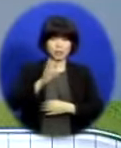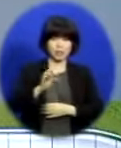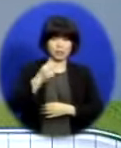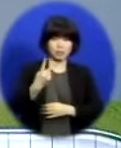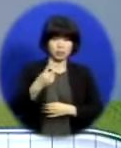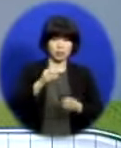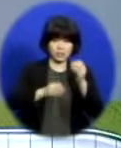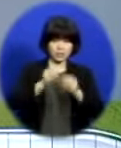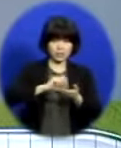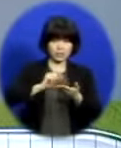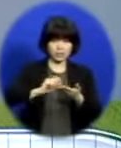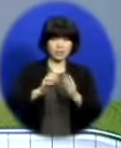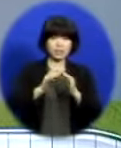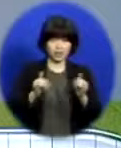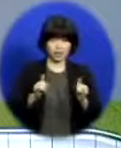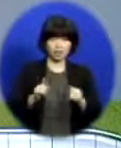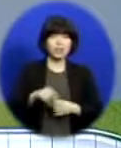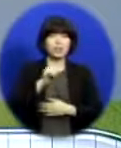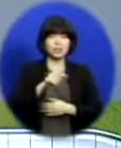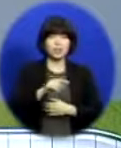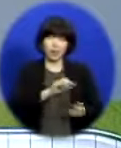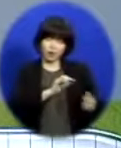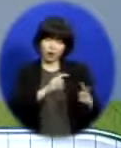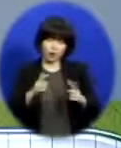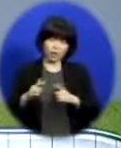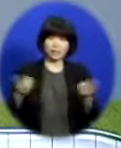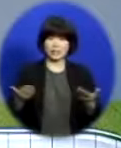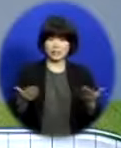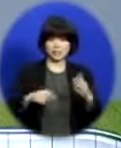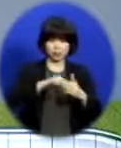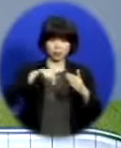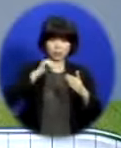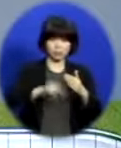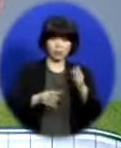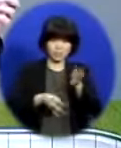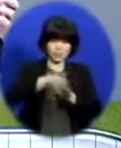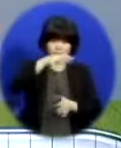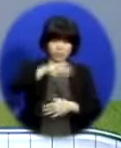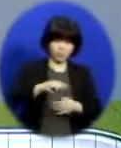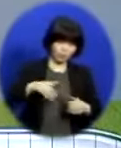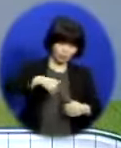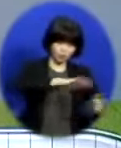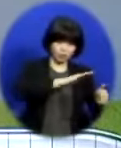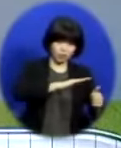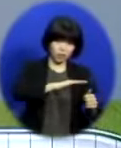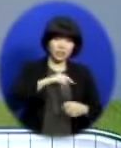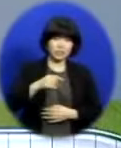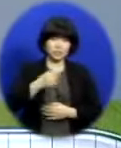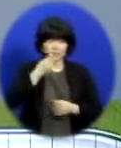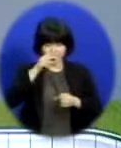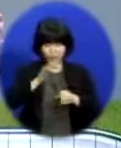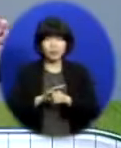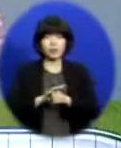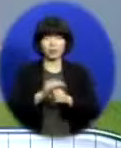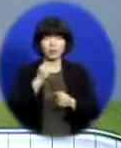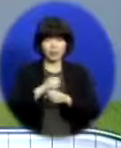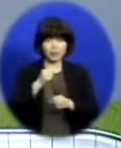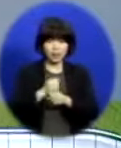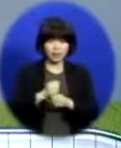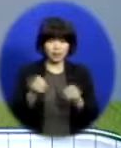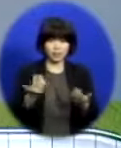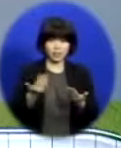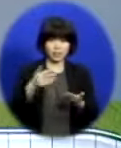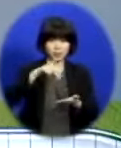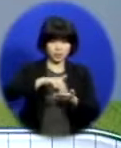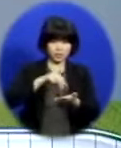시편 기자는 그가 여러 가지 어려운 일 속에서 예루살렘에서 쫓겨나 있는 기가 막힌 난감한 처지에 빠져